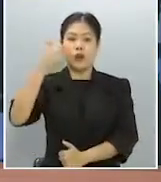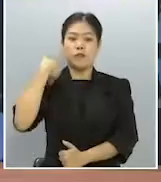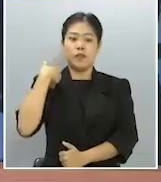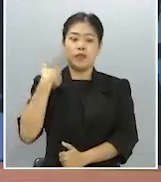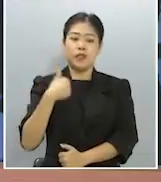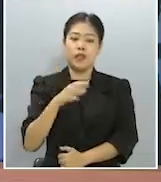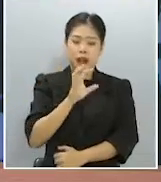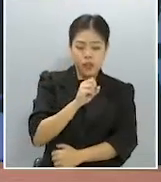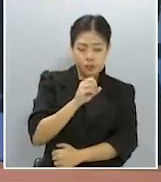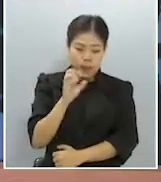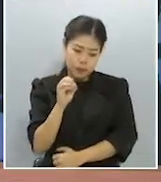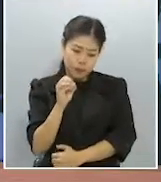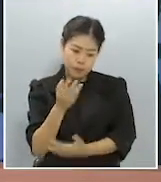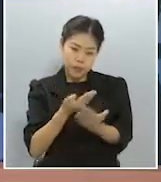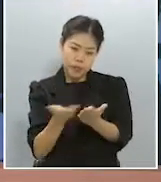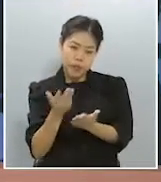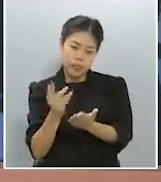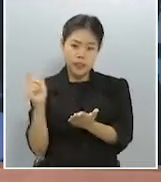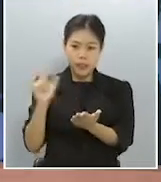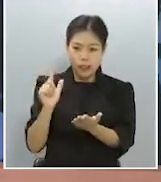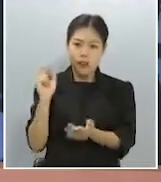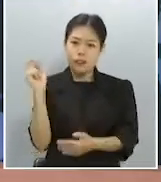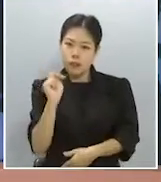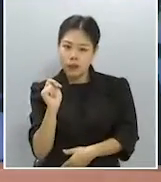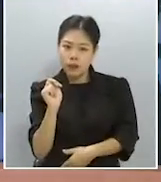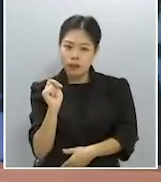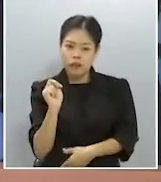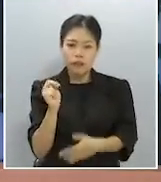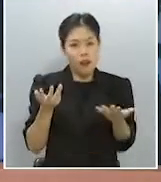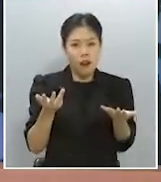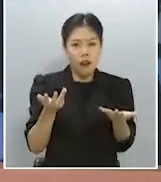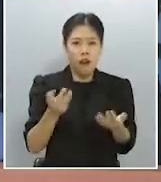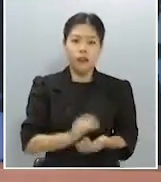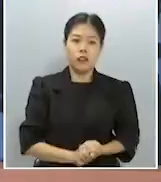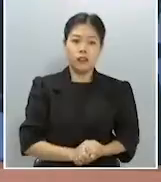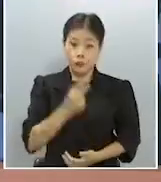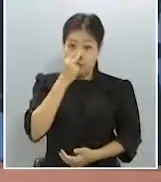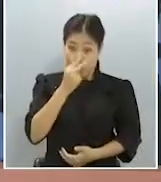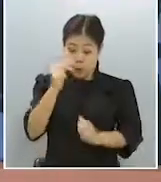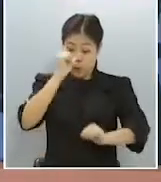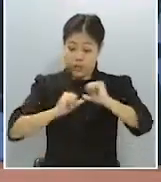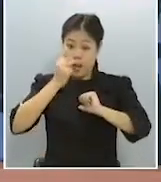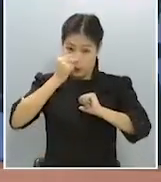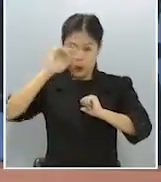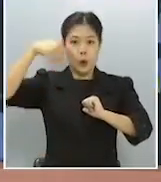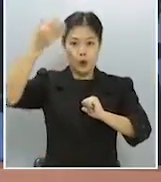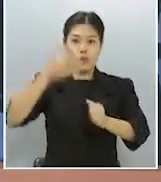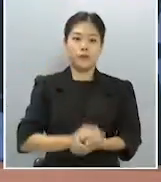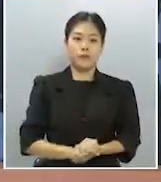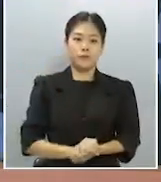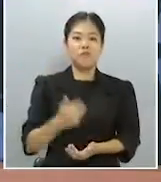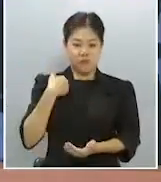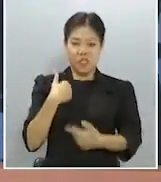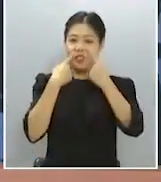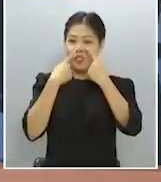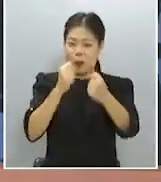ง50-50ไม่รู้จะเลือกสีเหลืองหรือไม่รู้จะเลือกสีน้ำเงินถ้าดูโชว์นี้รับประกันครับมีคำตอบ